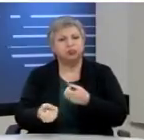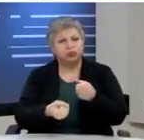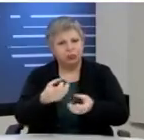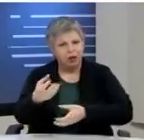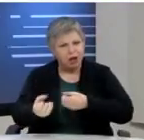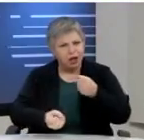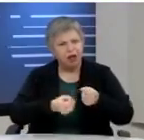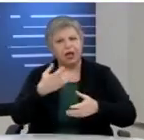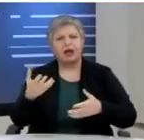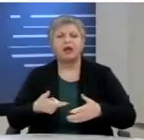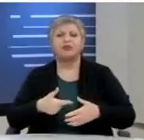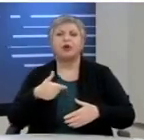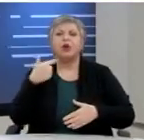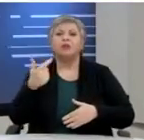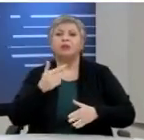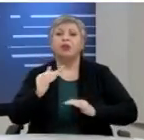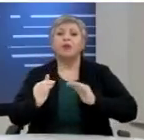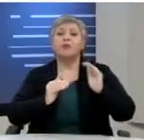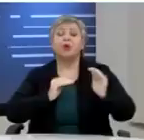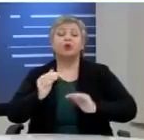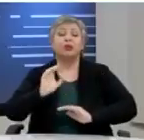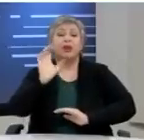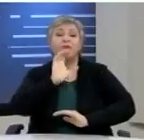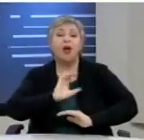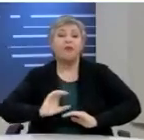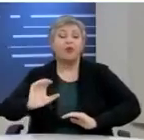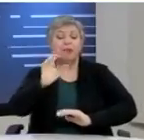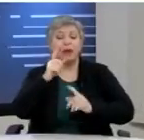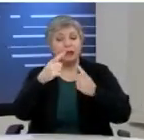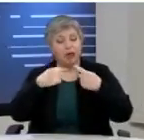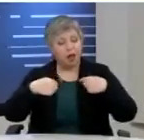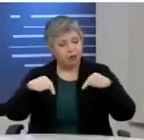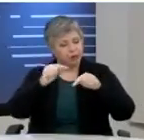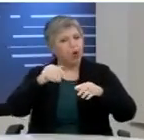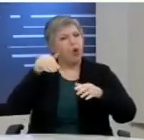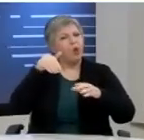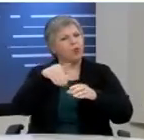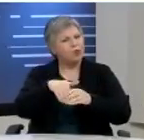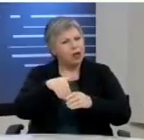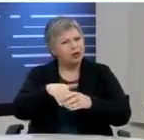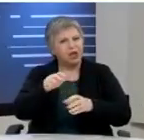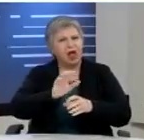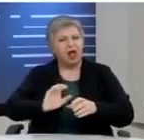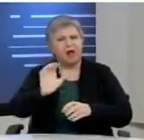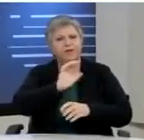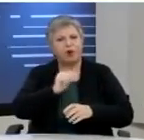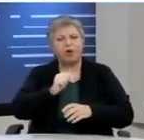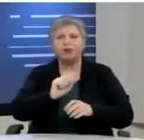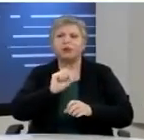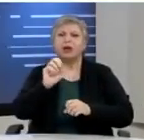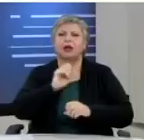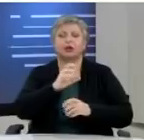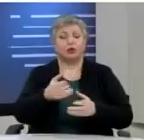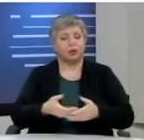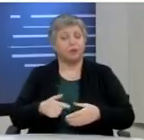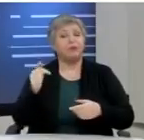οποία τα προστατεύει η Ευρωπαϊκή Ένωση, λες και δεν το ξέρετε, η Ευρωπαϊκή Επιτροπή, τόσο εντός Ευρωπαϊκής Ένωσης όσο και σε τρίτες χώρες. Σήμερα μας είπατε